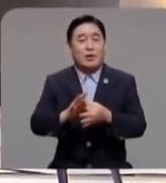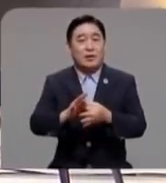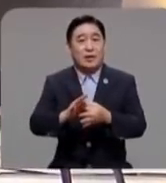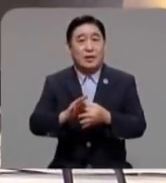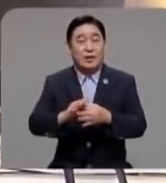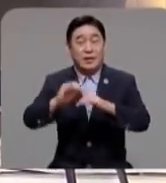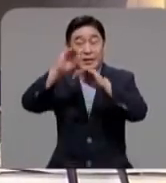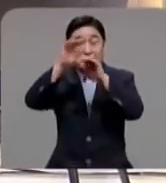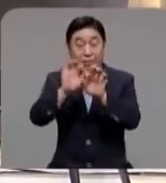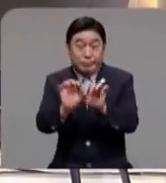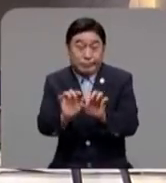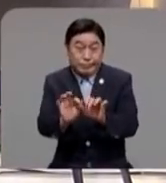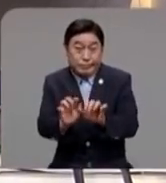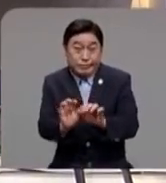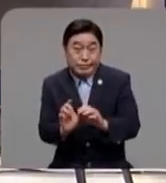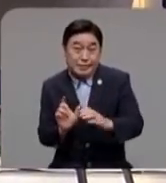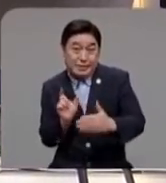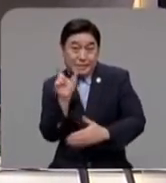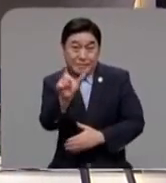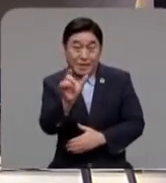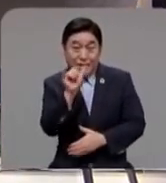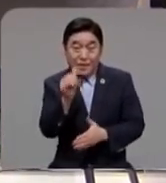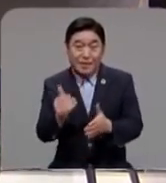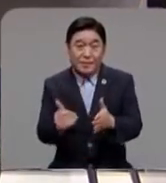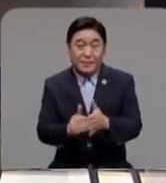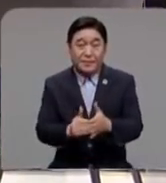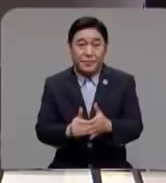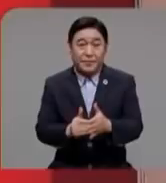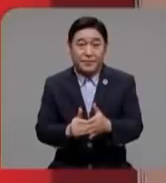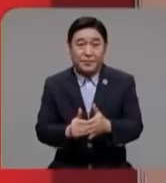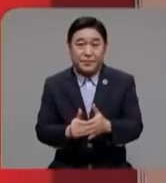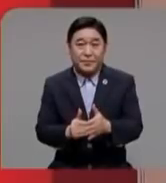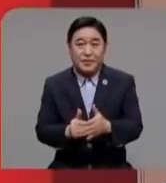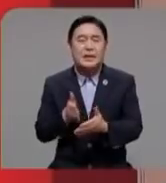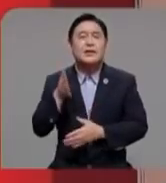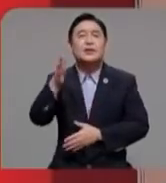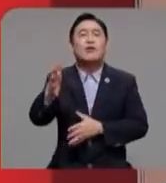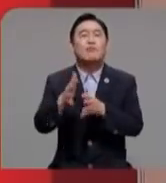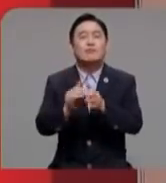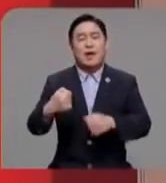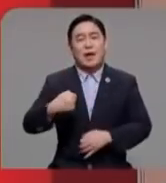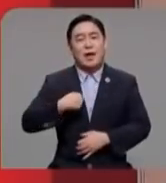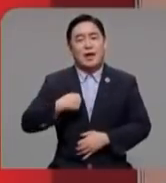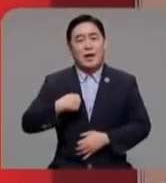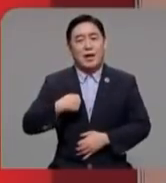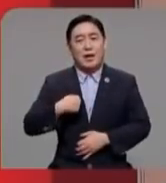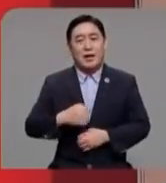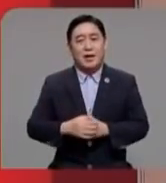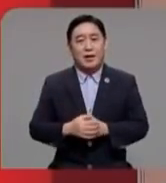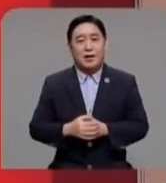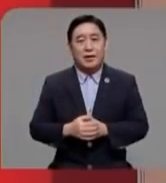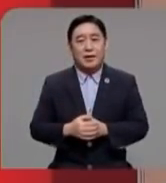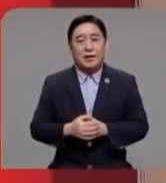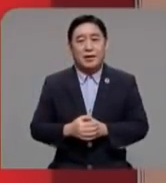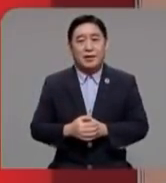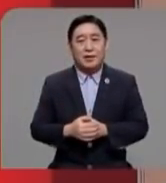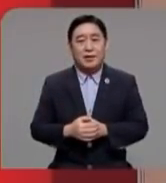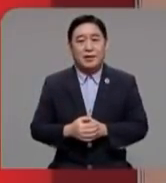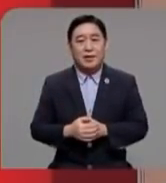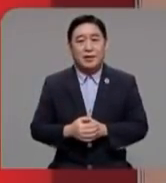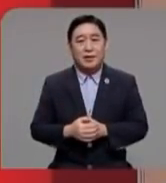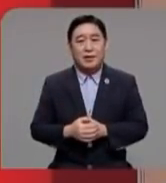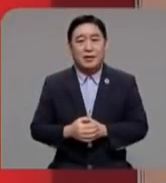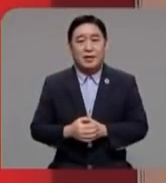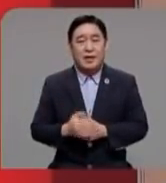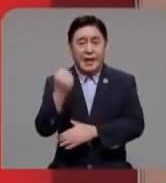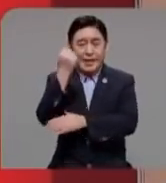그런 페이스북만 계속 썼는데요. 저는 이쪽 분야의 전문가입니다. 그리고 그야말로